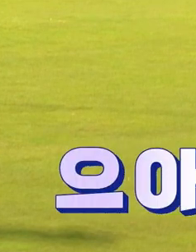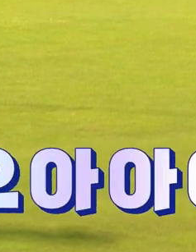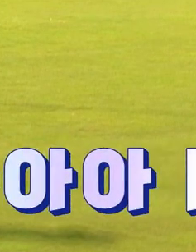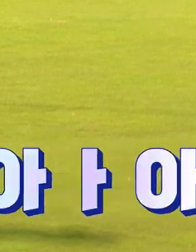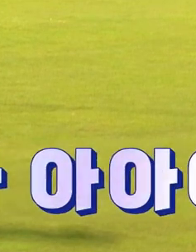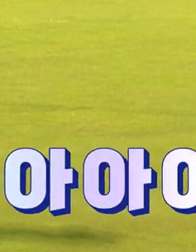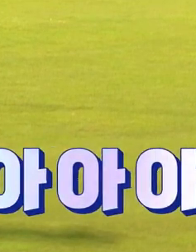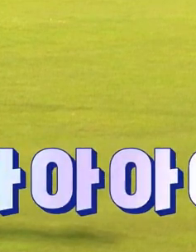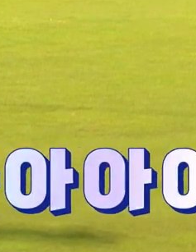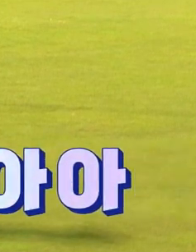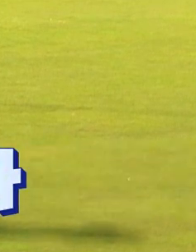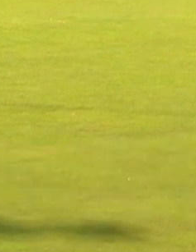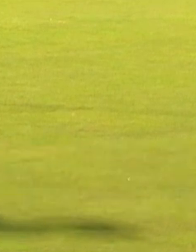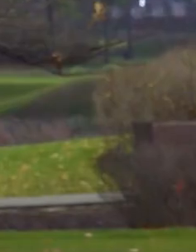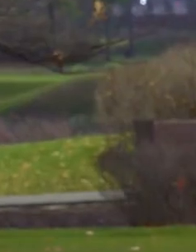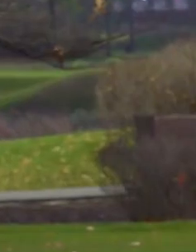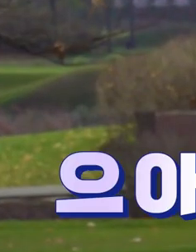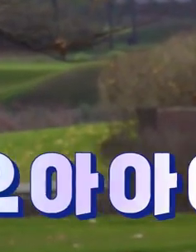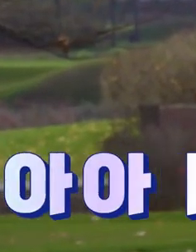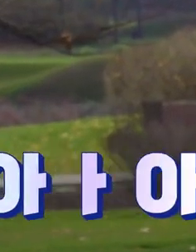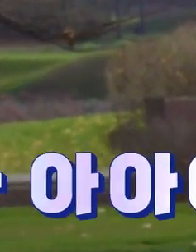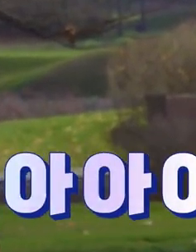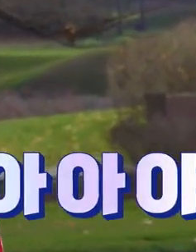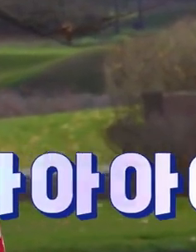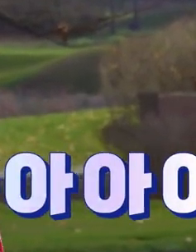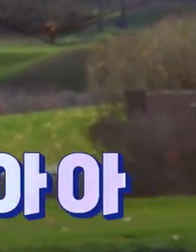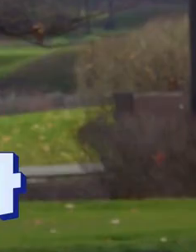아 아 아